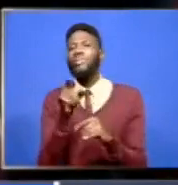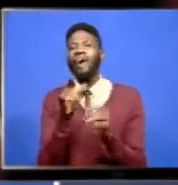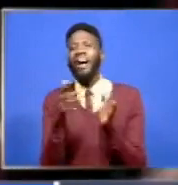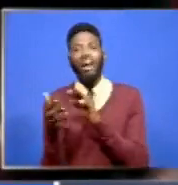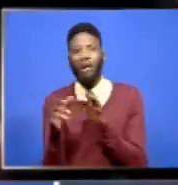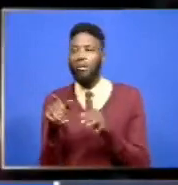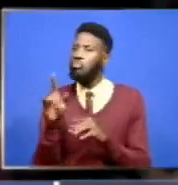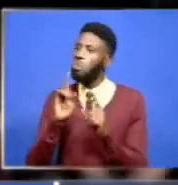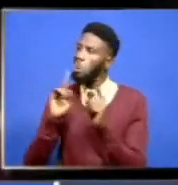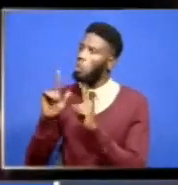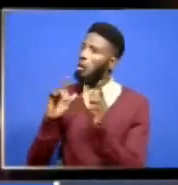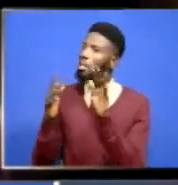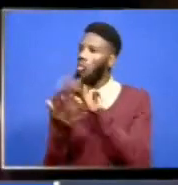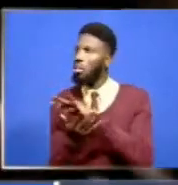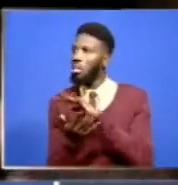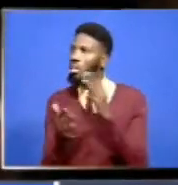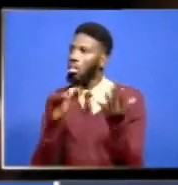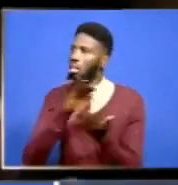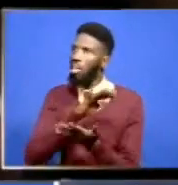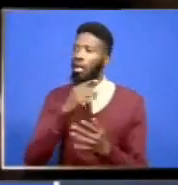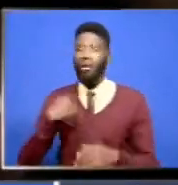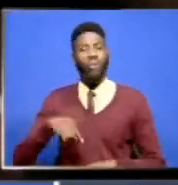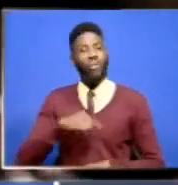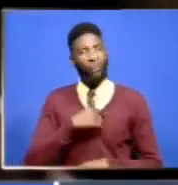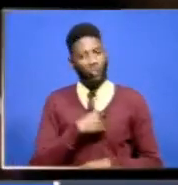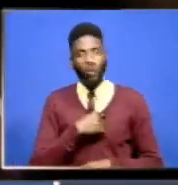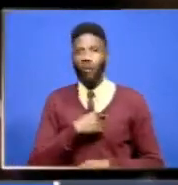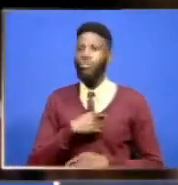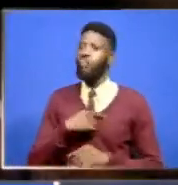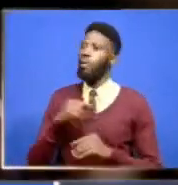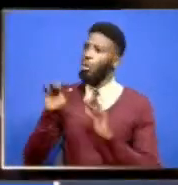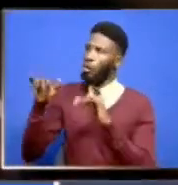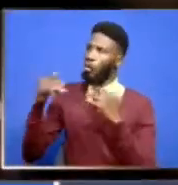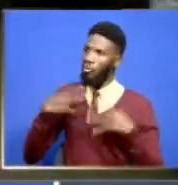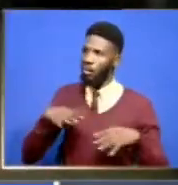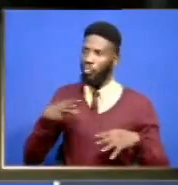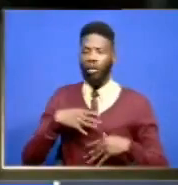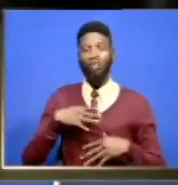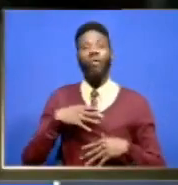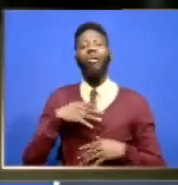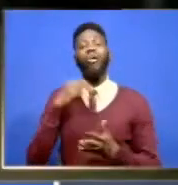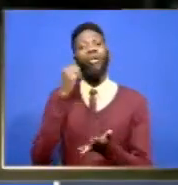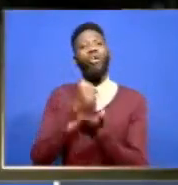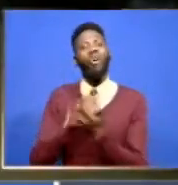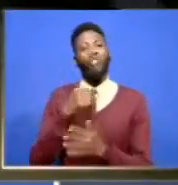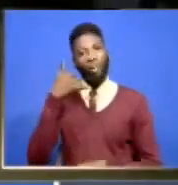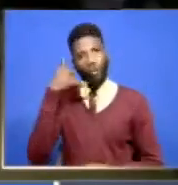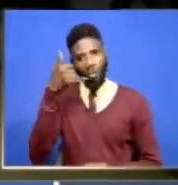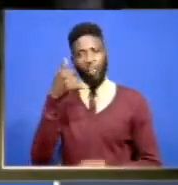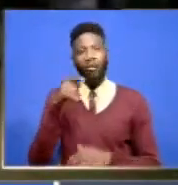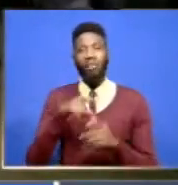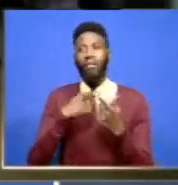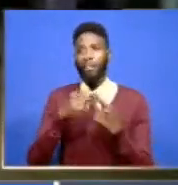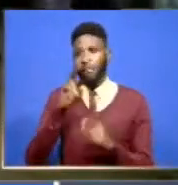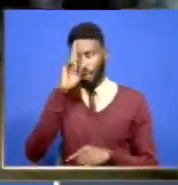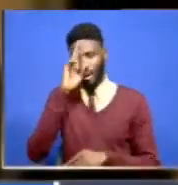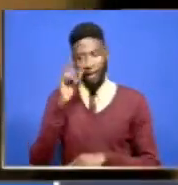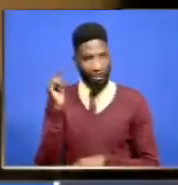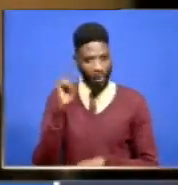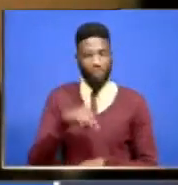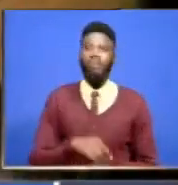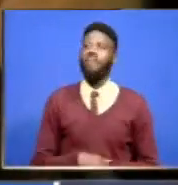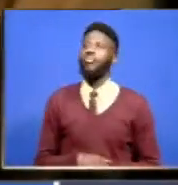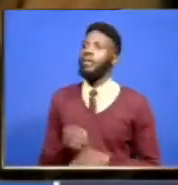ingine, ndio hapo tukaitana, tukapigia ofisi simu na polisi wakakuja ndio wachukuliwe hatua. Nasema